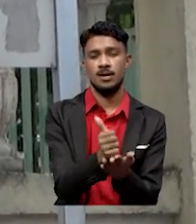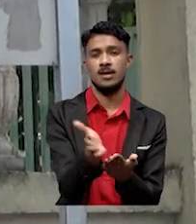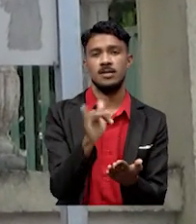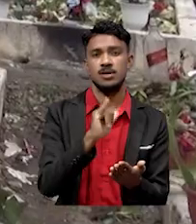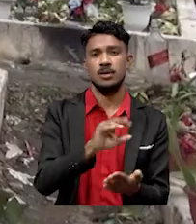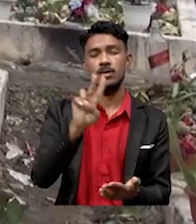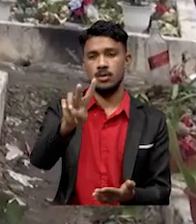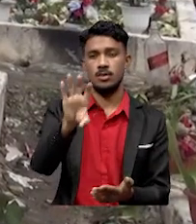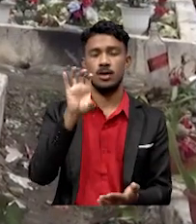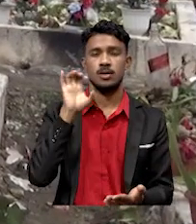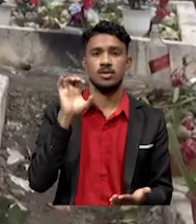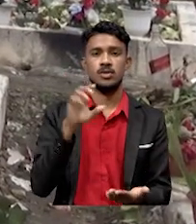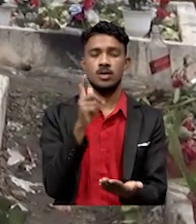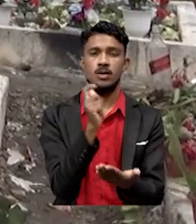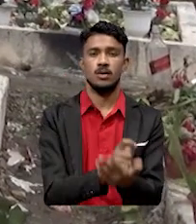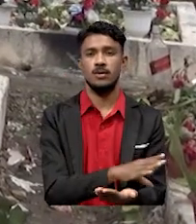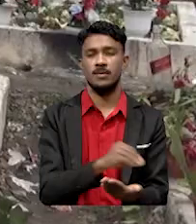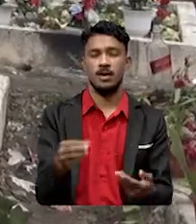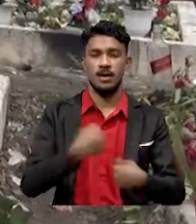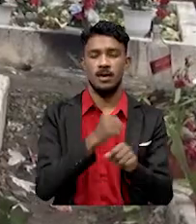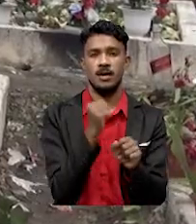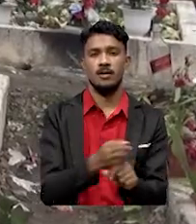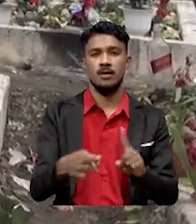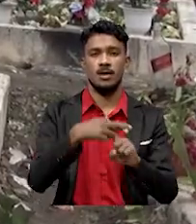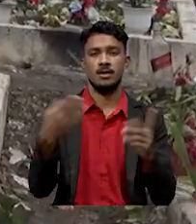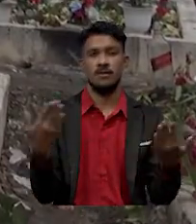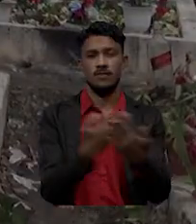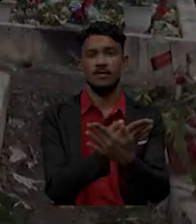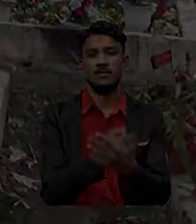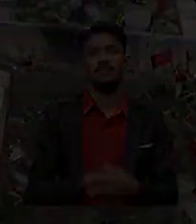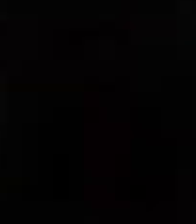uzaba konstruksaun semiteru fong. Abraham Maral, Zaimudu Santos, ZMN.